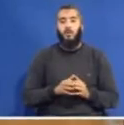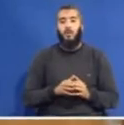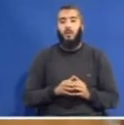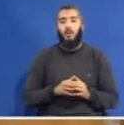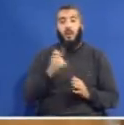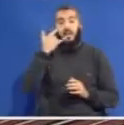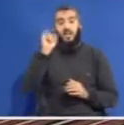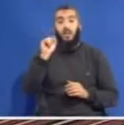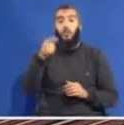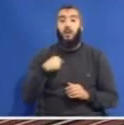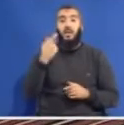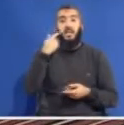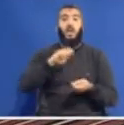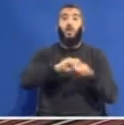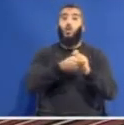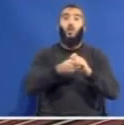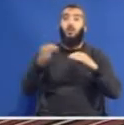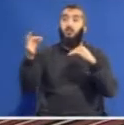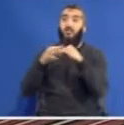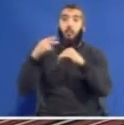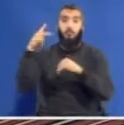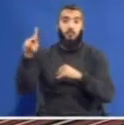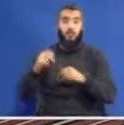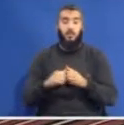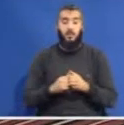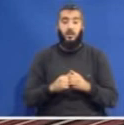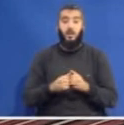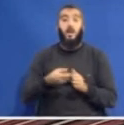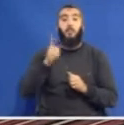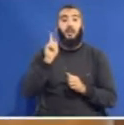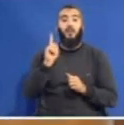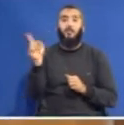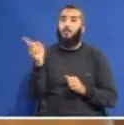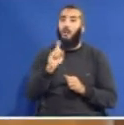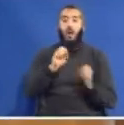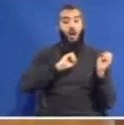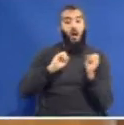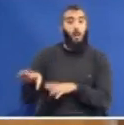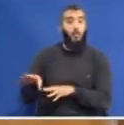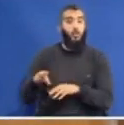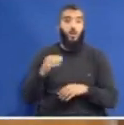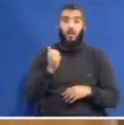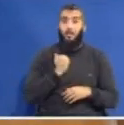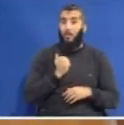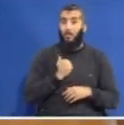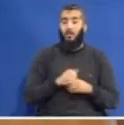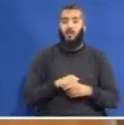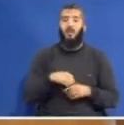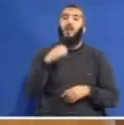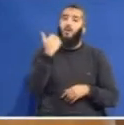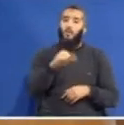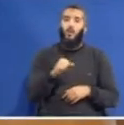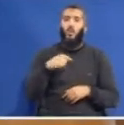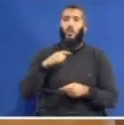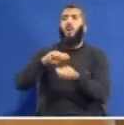وإذا اقتضى الأمر إلى تغيير الزوجة، ولكن لا يفرط في أمه، لأن الزوجة يمكن أن